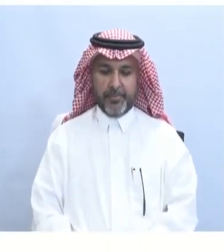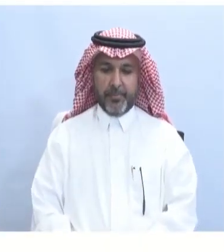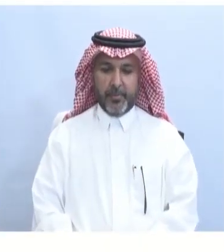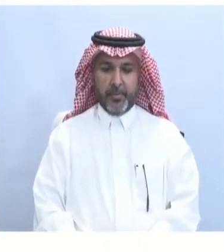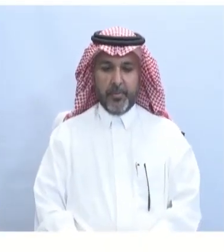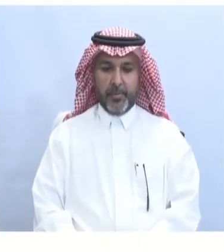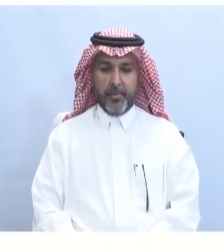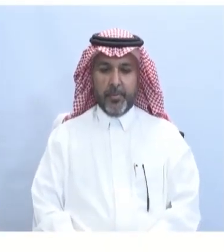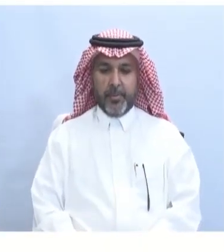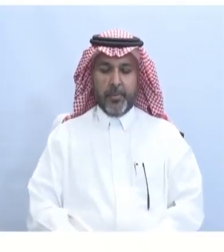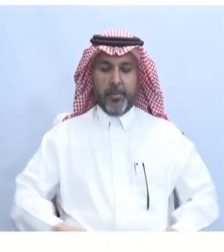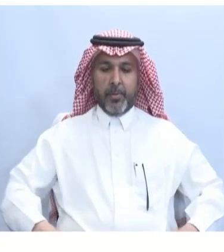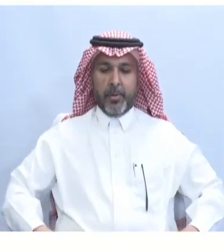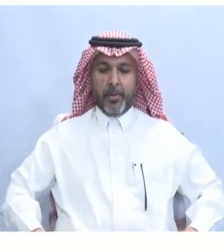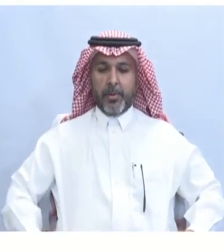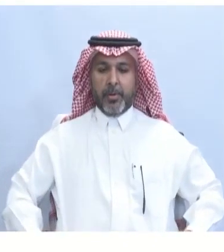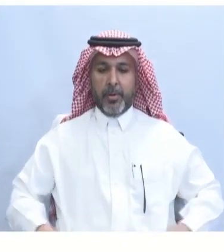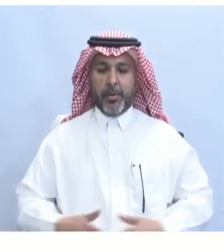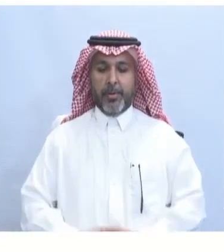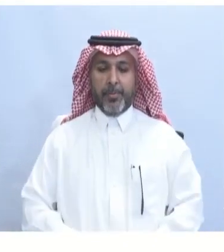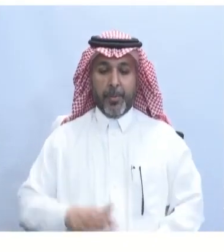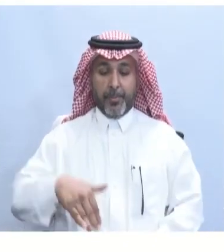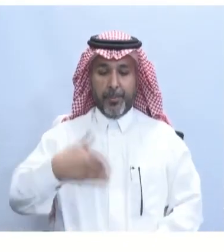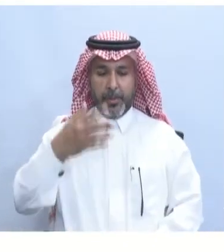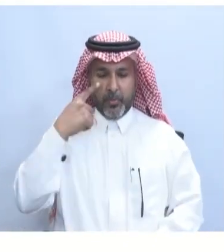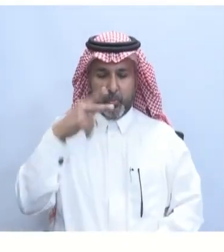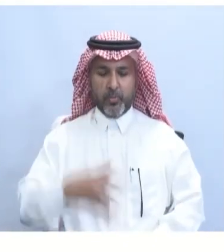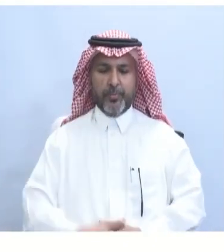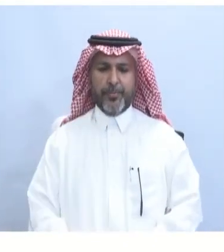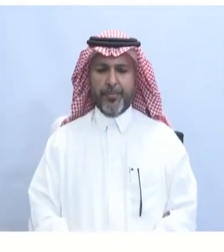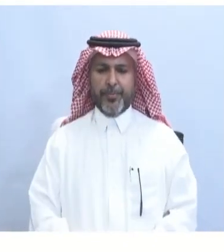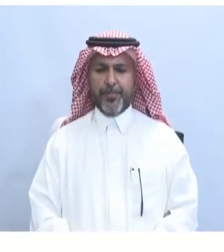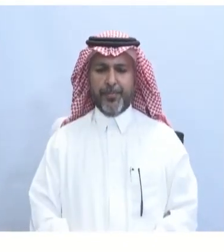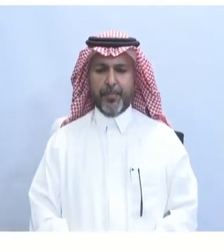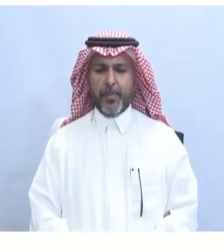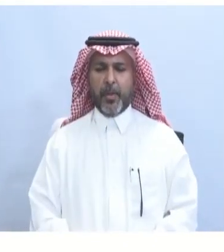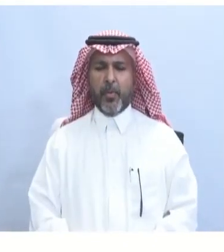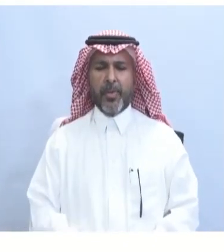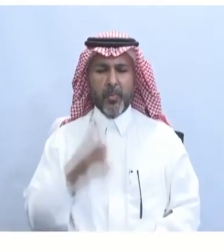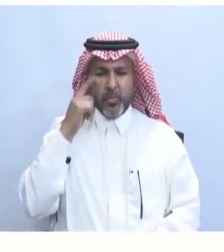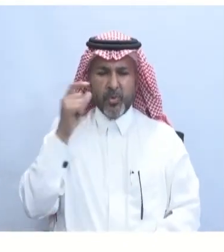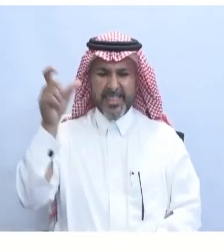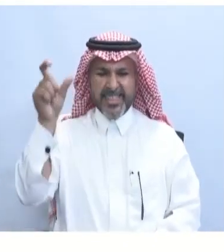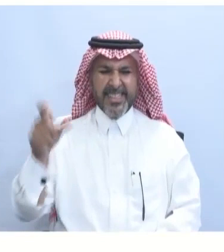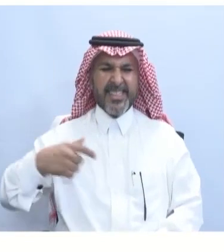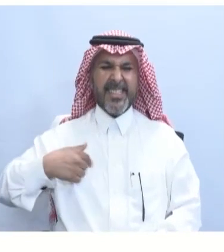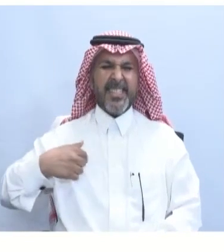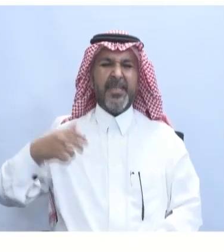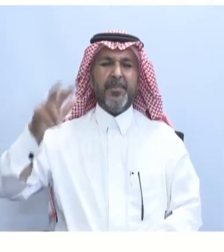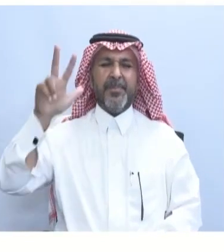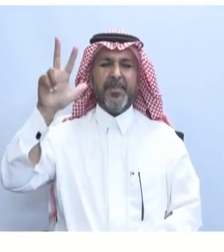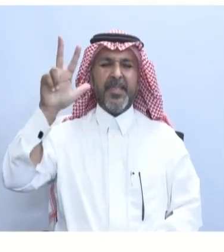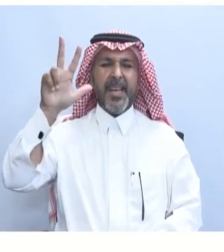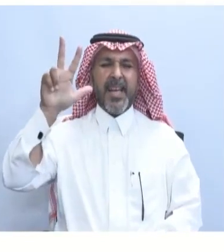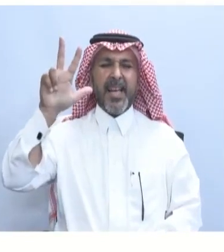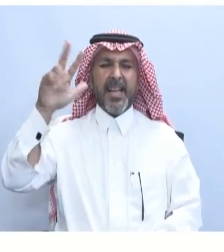تحدثنا في النظام المالي ان هناك سكن للعمله اسس الخليفه عبد الملك بن مروان